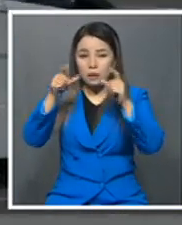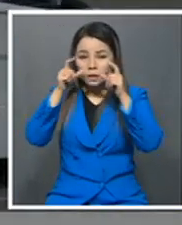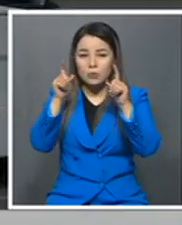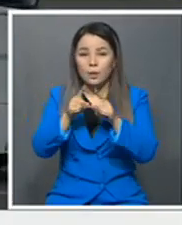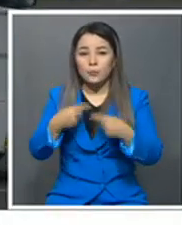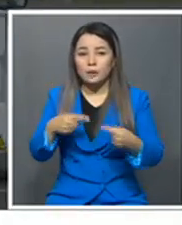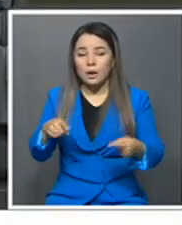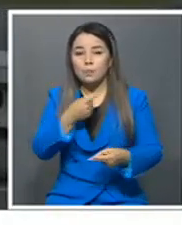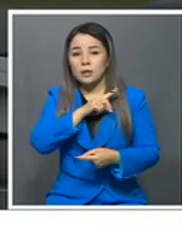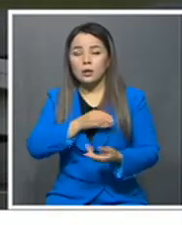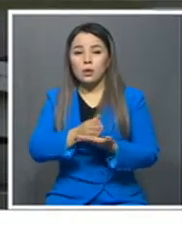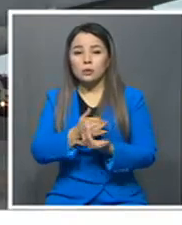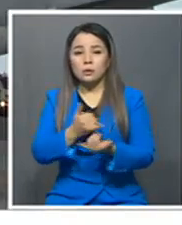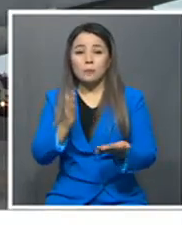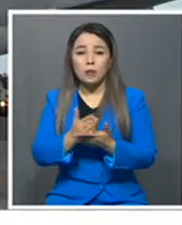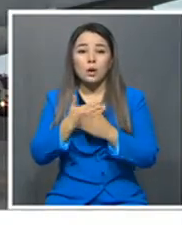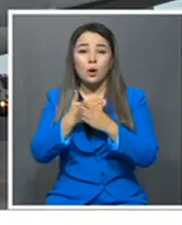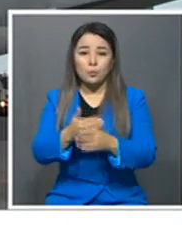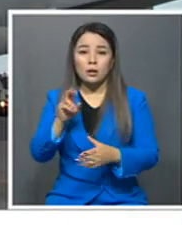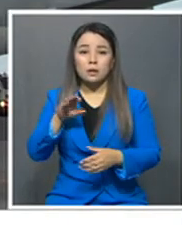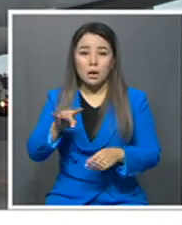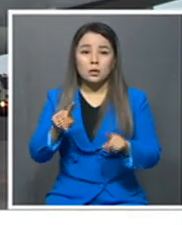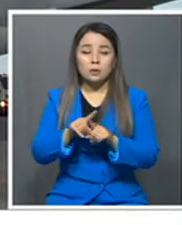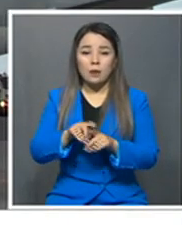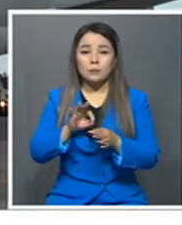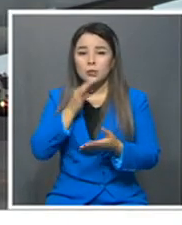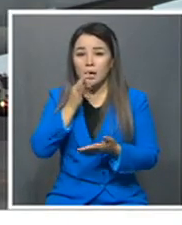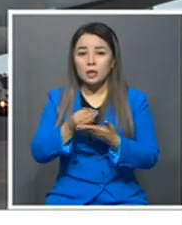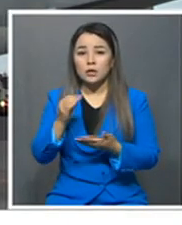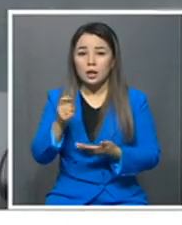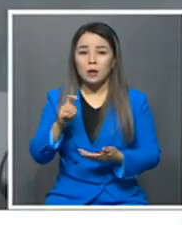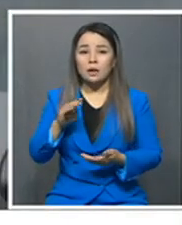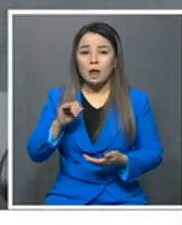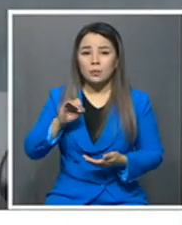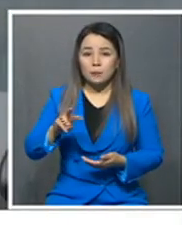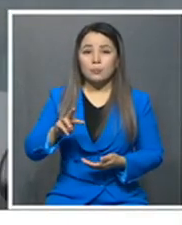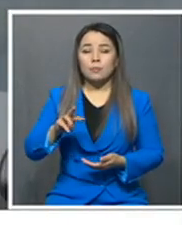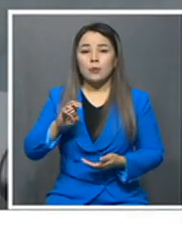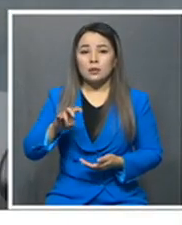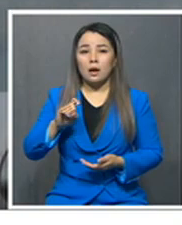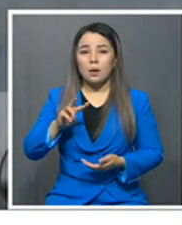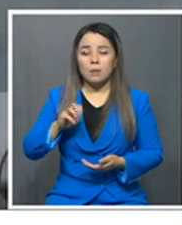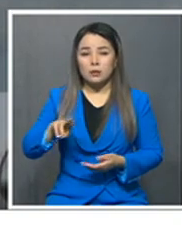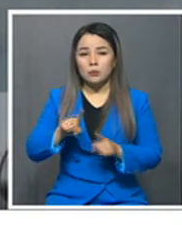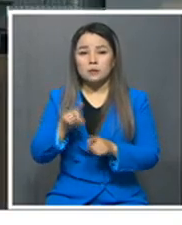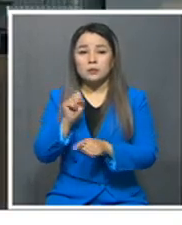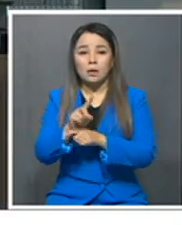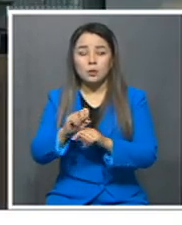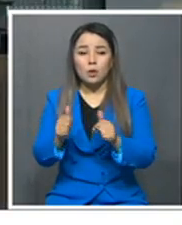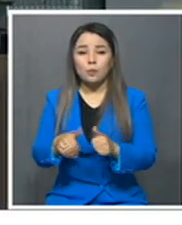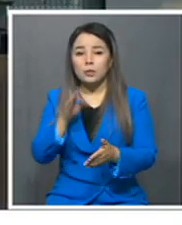де медициналық құралдар бар. Көмек Катар әмірі Шейх Тамим бен Хамад әл-Танидің тапсырмасы бойынша